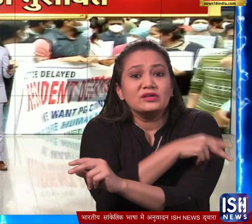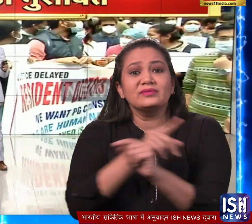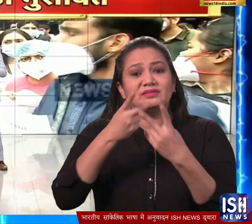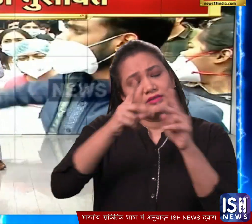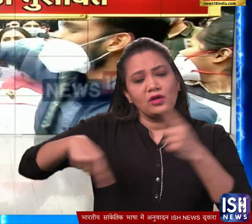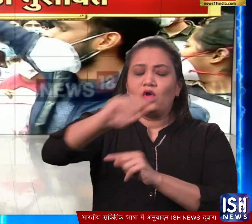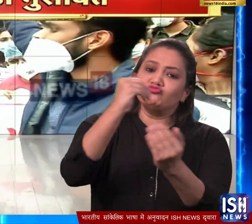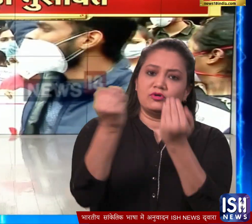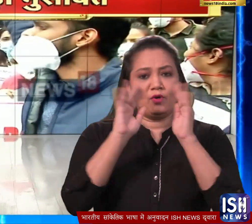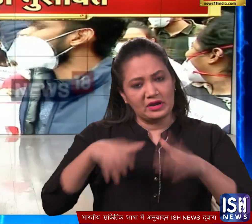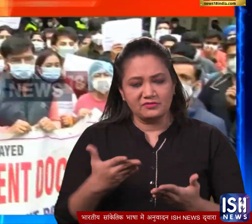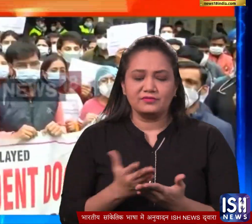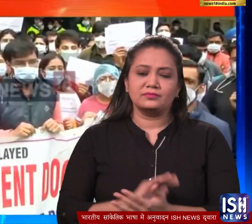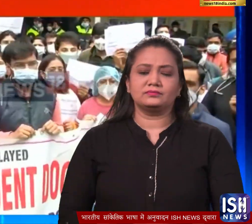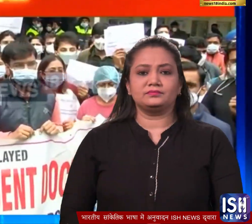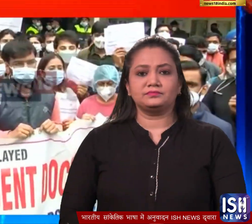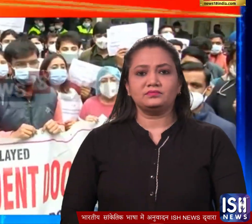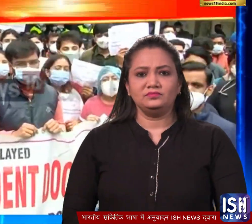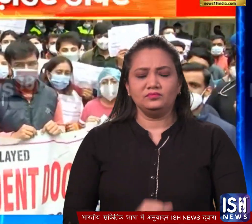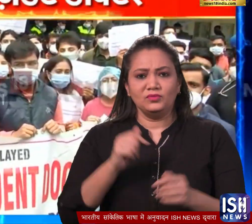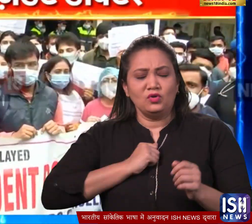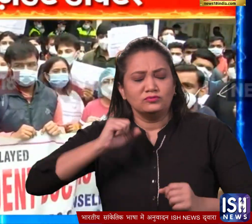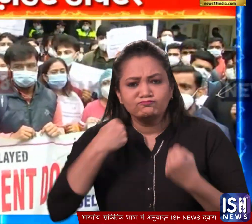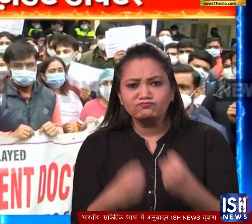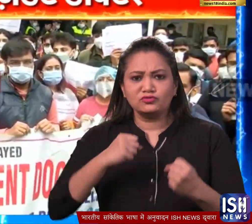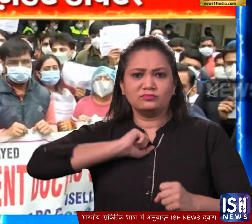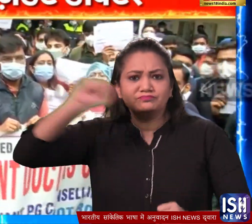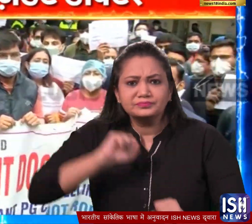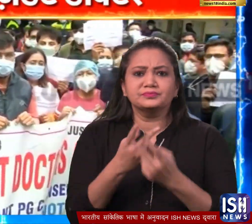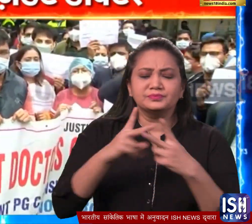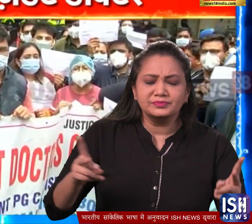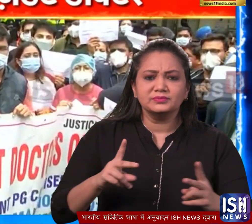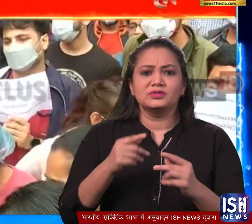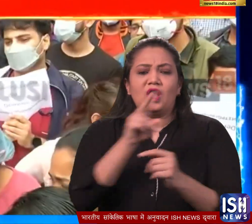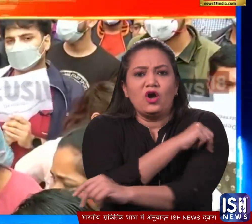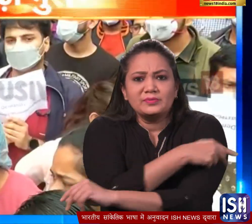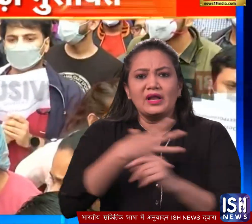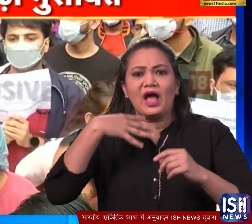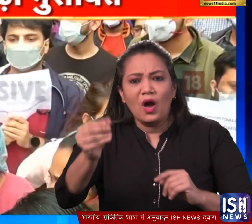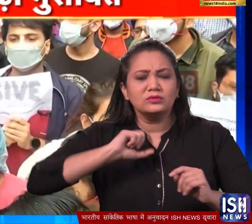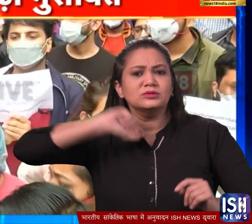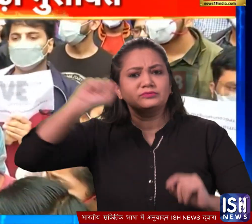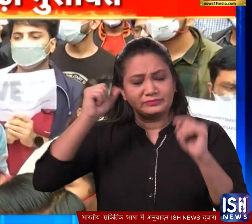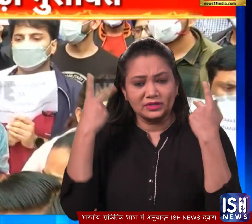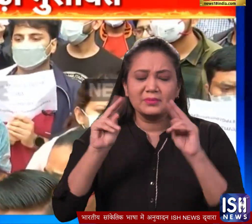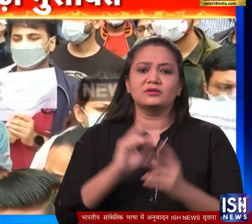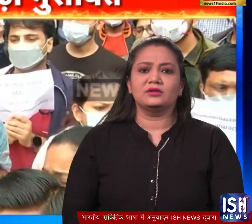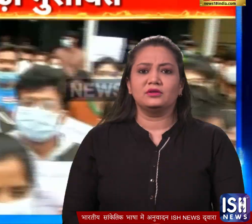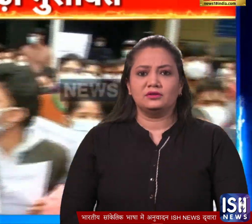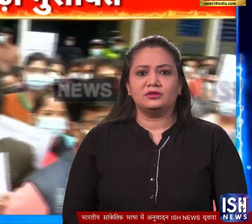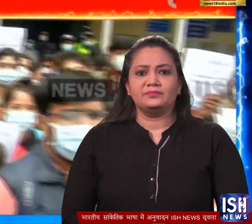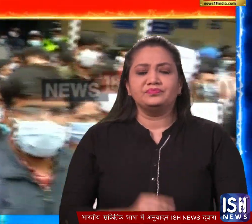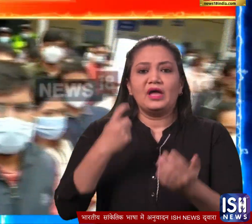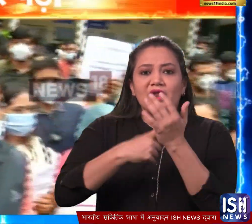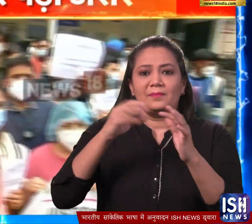रेजिडेंट डॉक्टरों का समर्थन मिला और अपनी आवाज बुलंद करने के लिए हड़ताली डॉक्टरों ने अस्पतालों के बाहर विरोध प्रदर्शन भी किए,